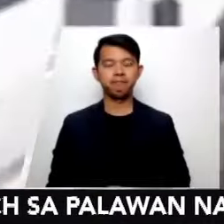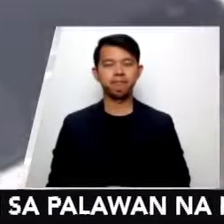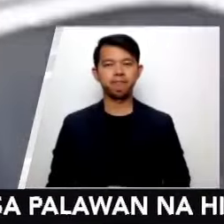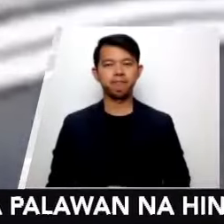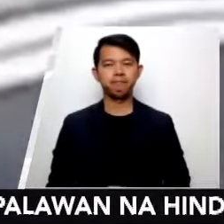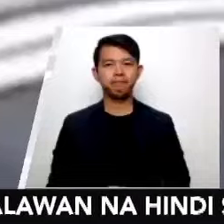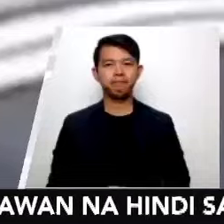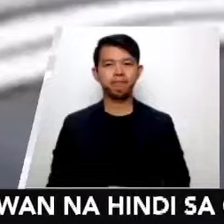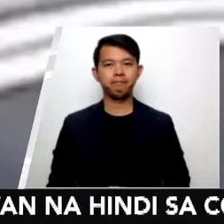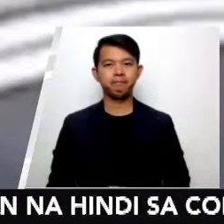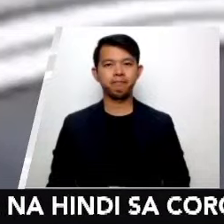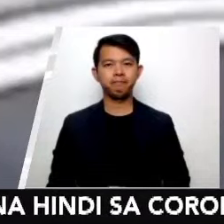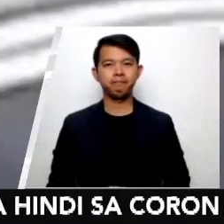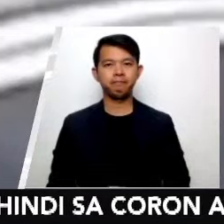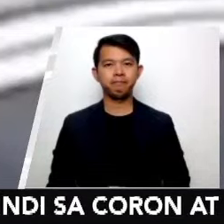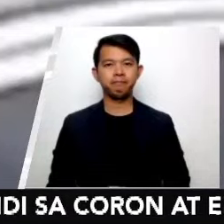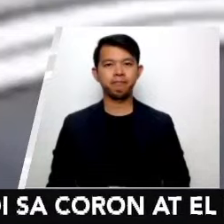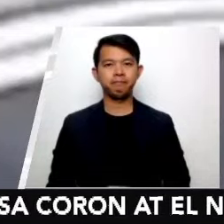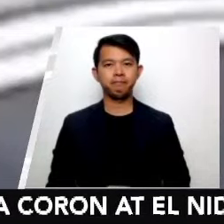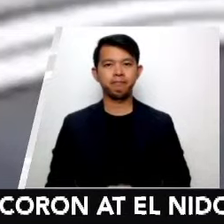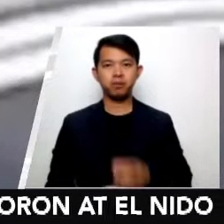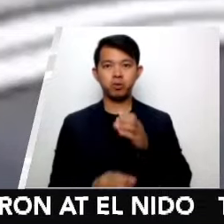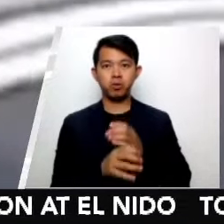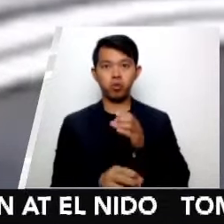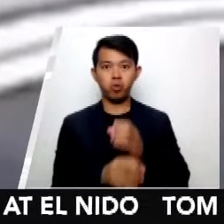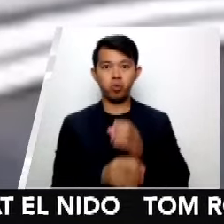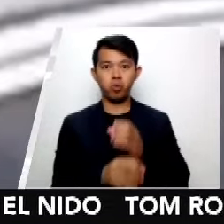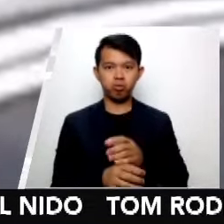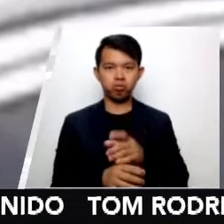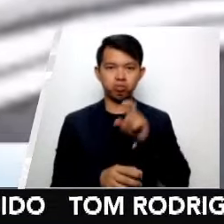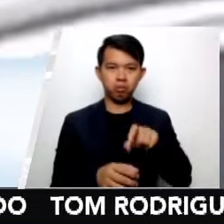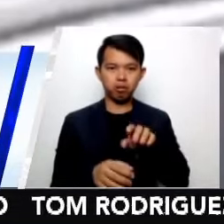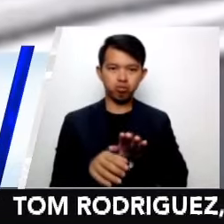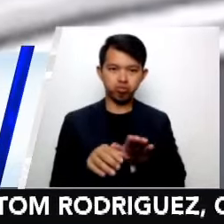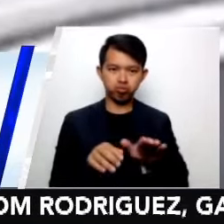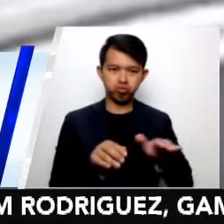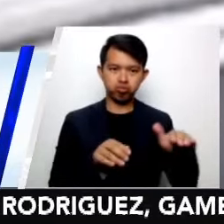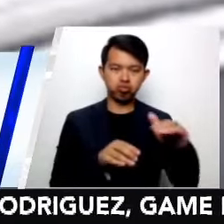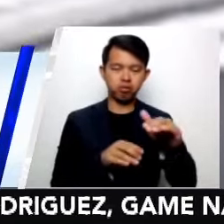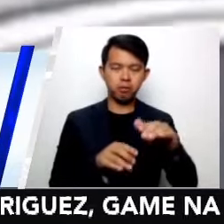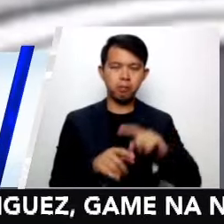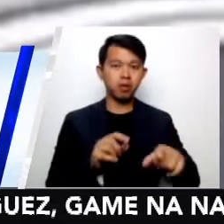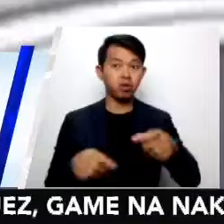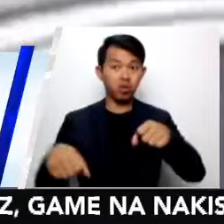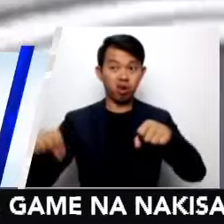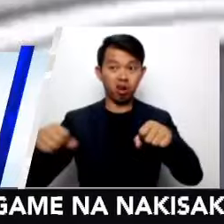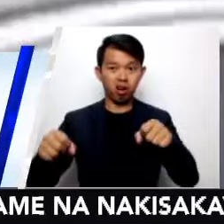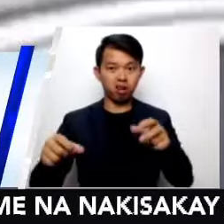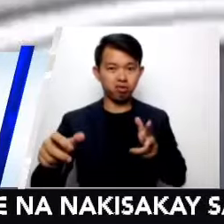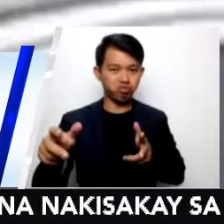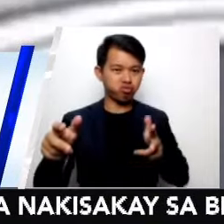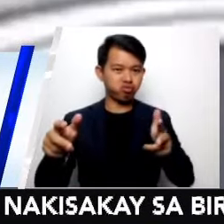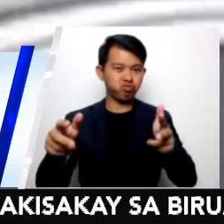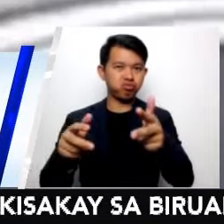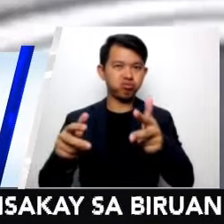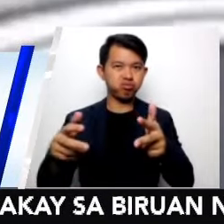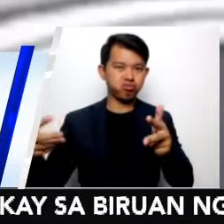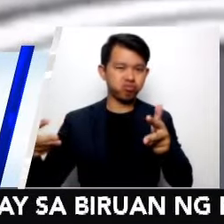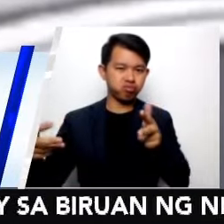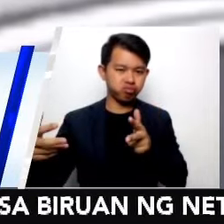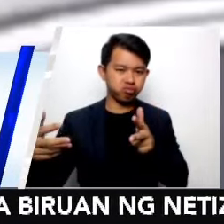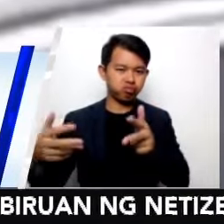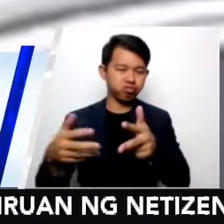Paliko na sana ang kotseng yan nang biglang masalpok ng paparating na motorsiklo sa Calasiao, Pangasinan. Tumilapo ng angkas